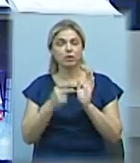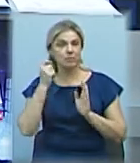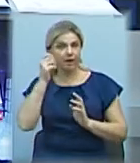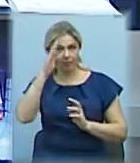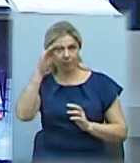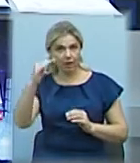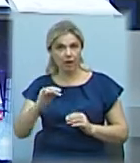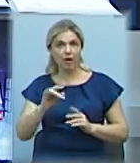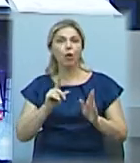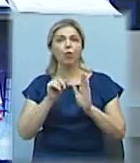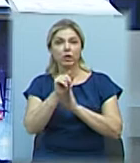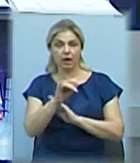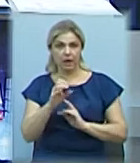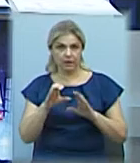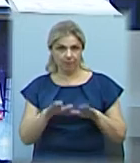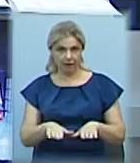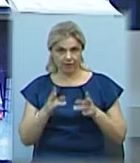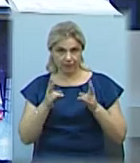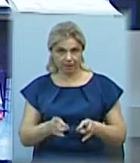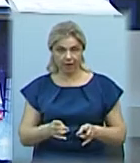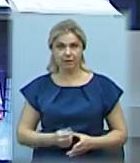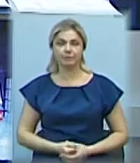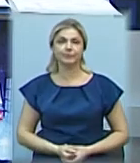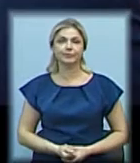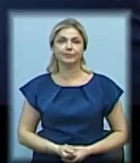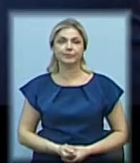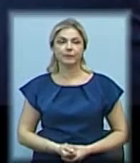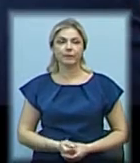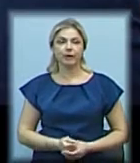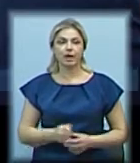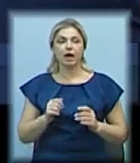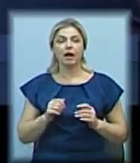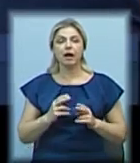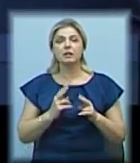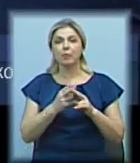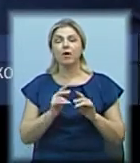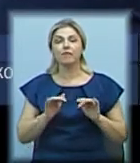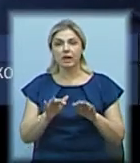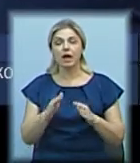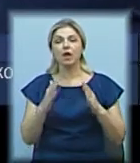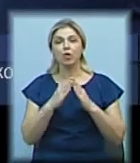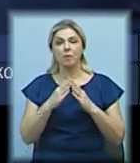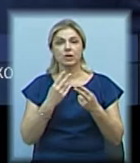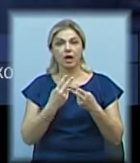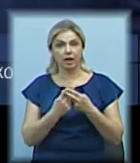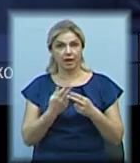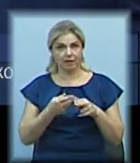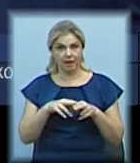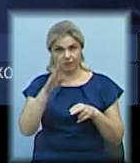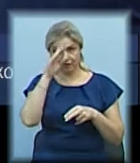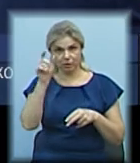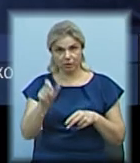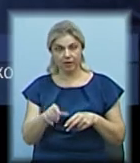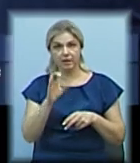та поїхав з місця дорожньо-транспортної пригоди. Обрано запобіжний захід у вигляді домашнього арешту вказаній особі